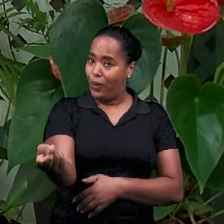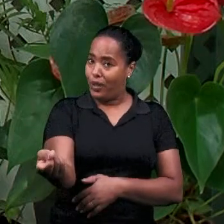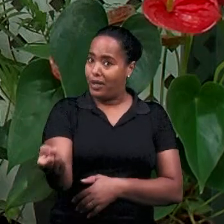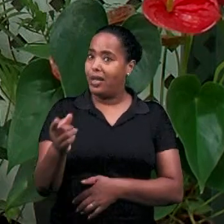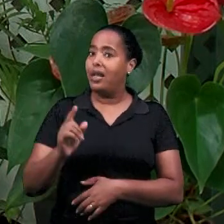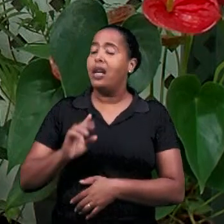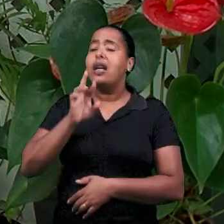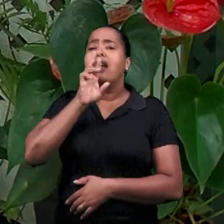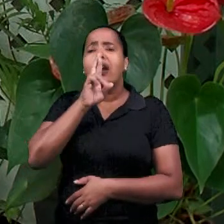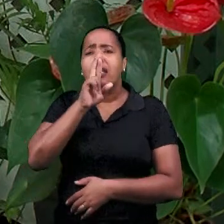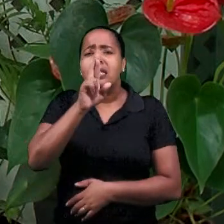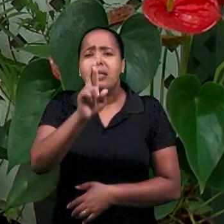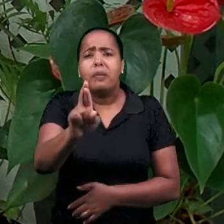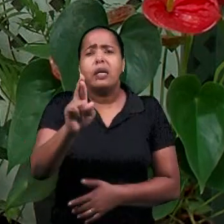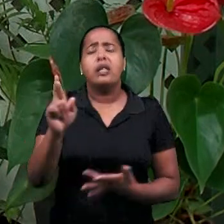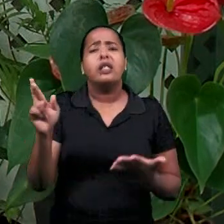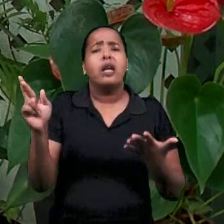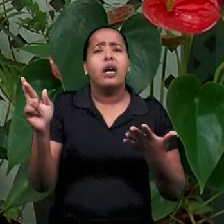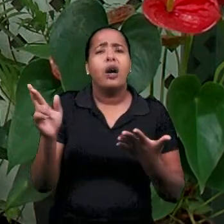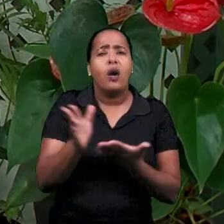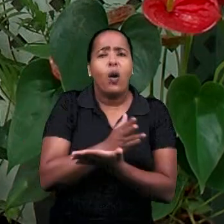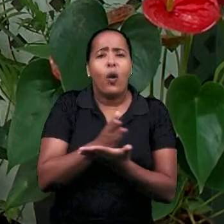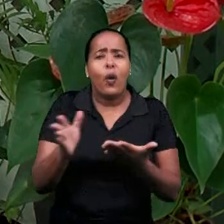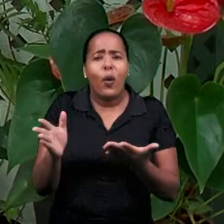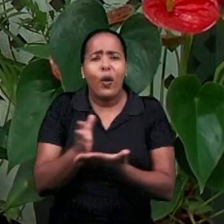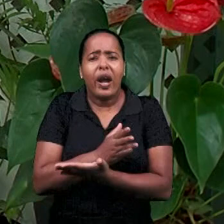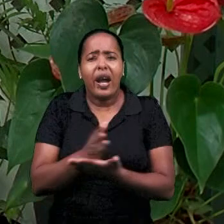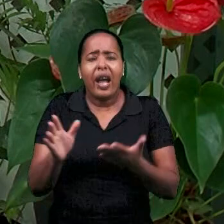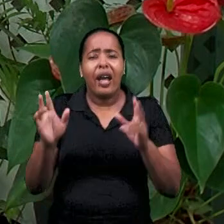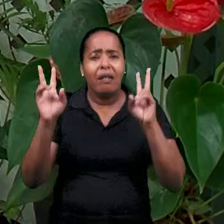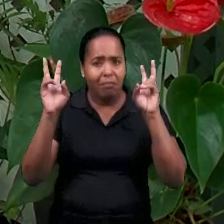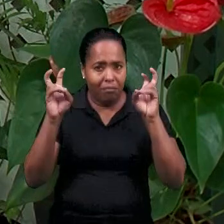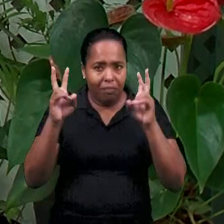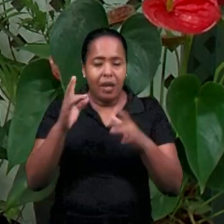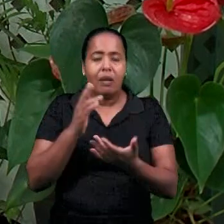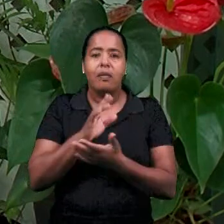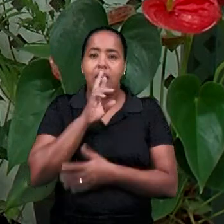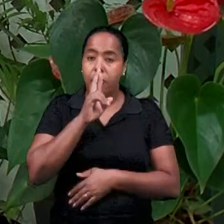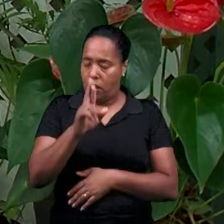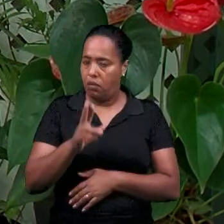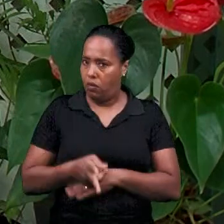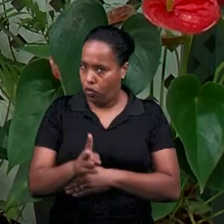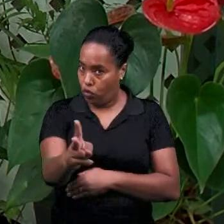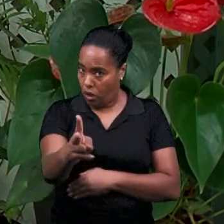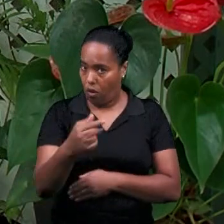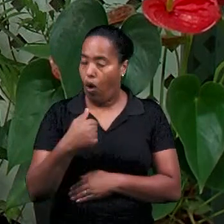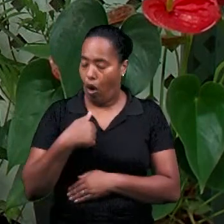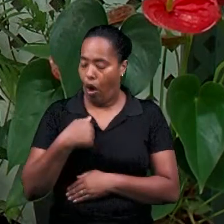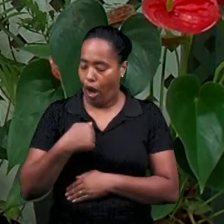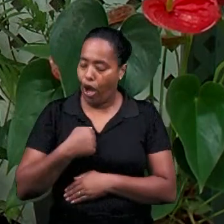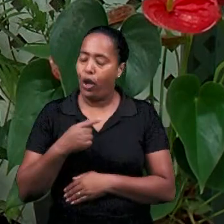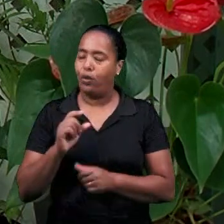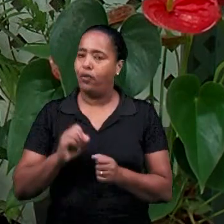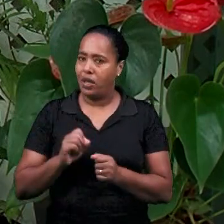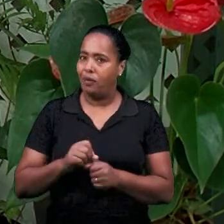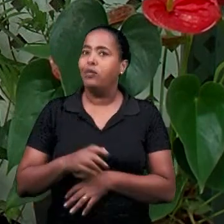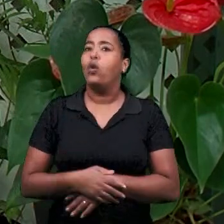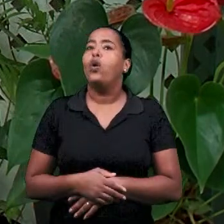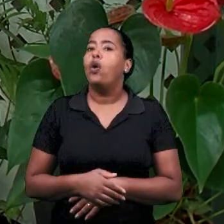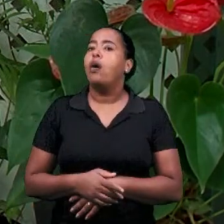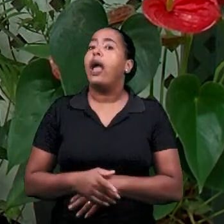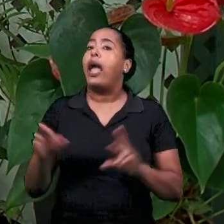prochaine fois, puissent dire quelque chose encore. Ça, c'est une question que moi je fais. Je ne vais